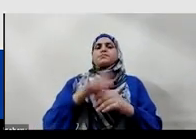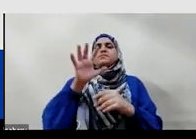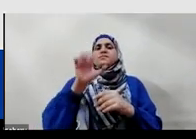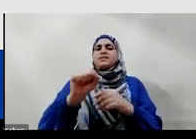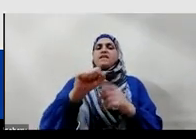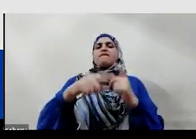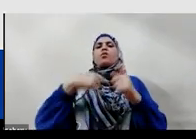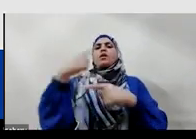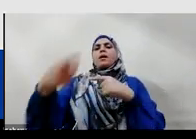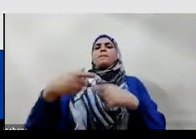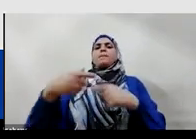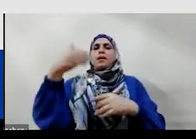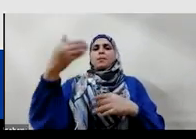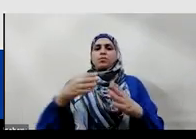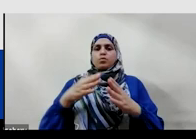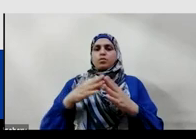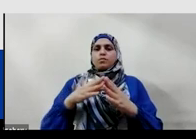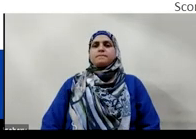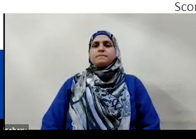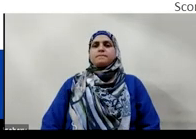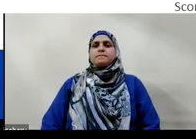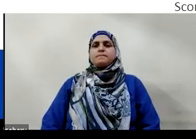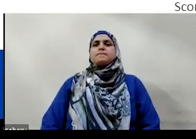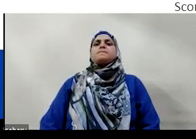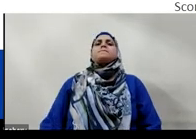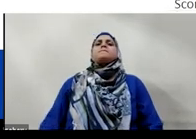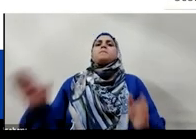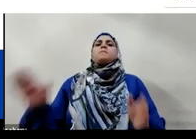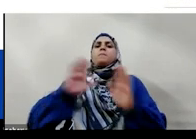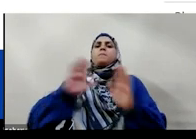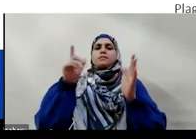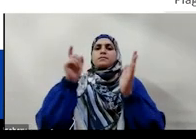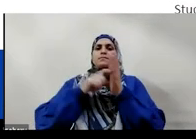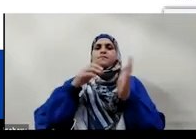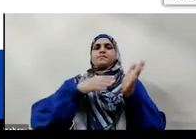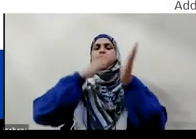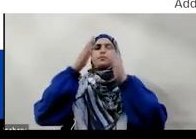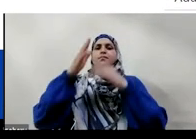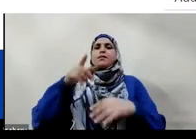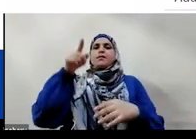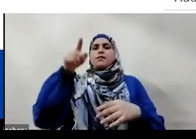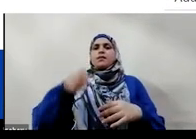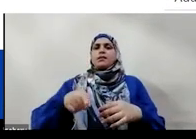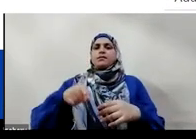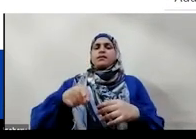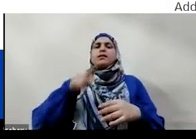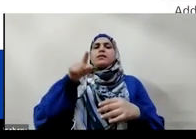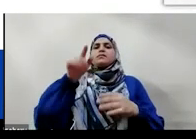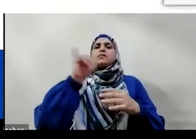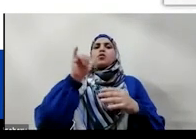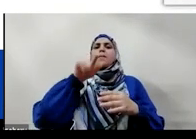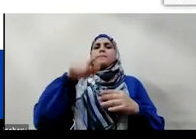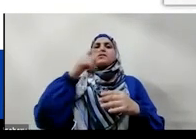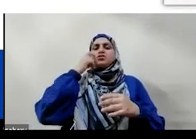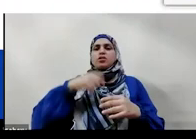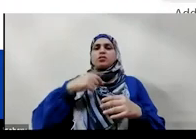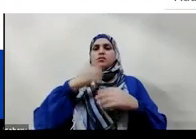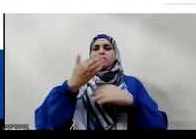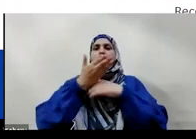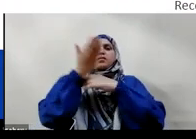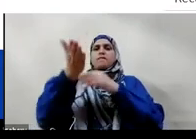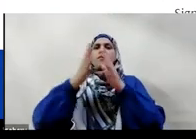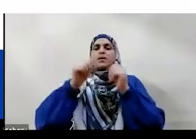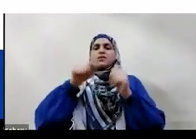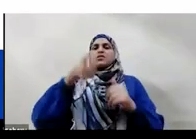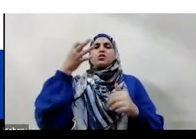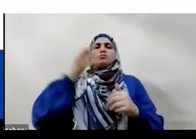في السكشن اللي بعده. إلا في السكشن اللي بعده في ال grant and travel plans، حضراتكم كمتقدمين من مصر مش محتاجة إن